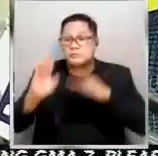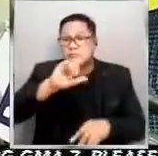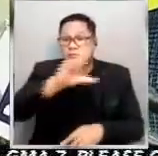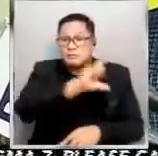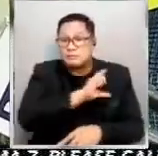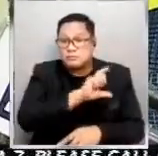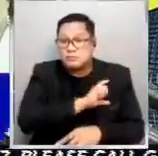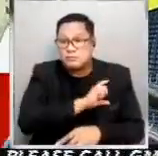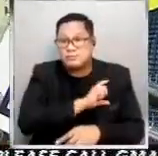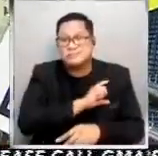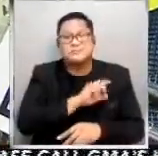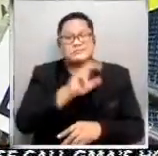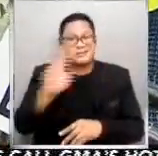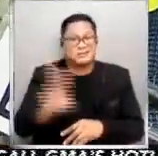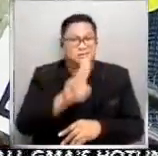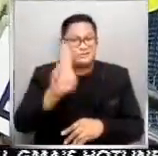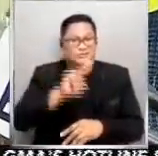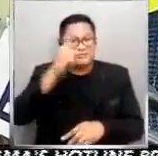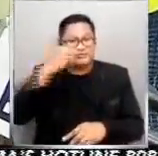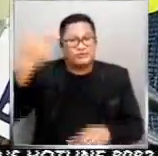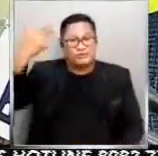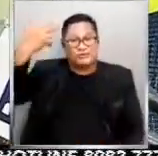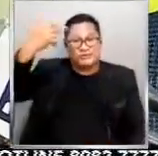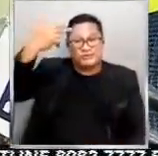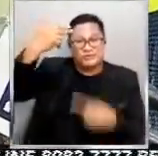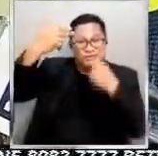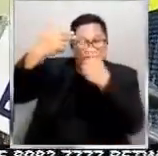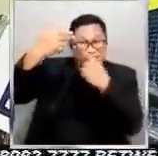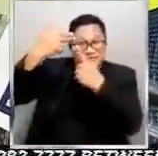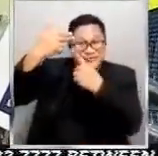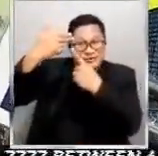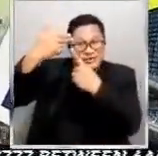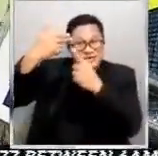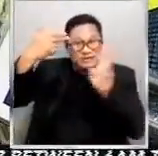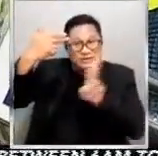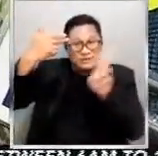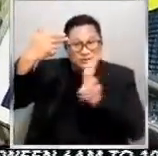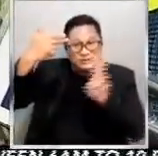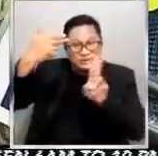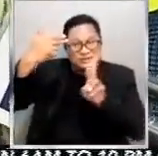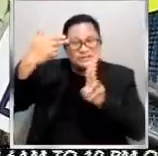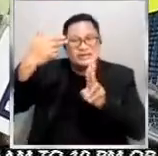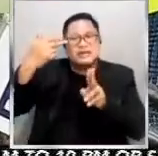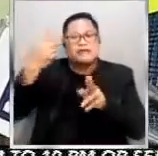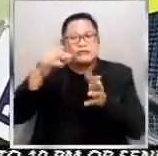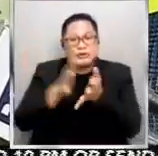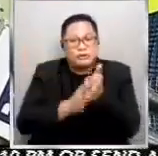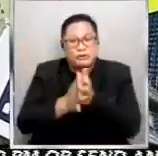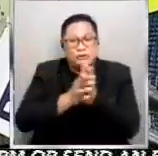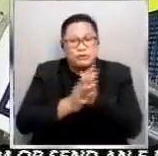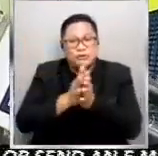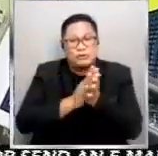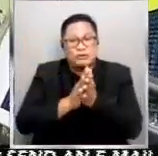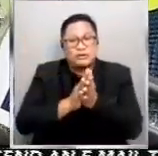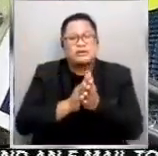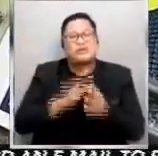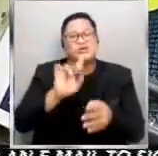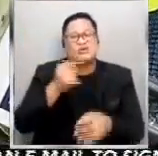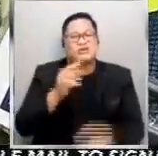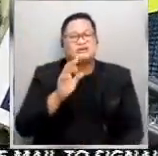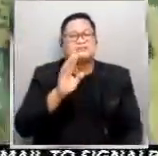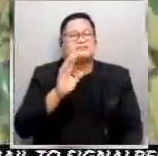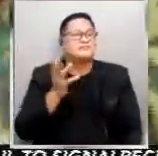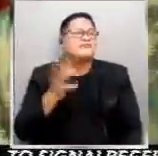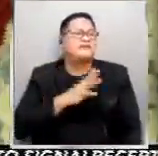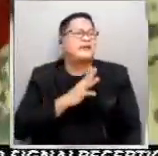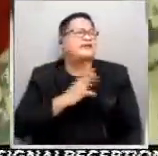nila ng temperature gun at ng disinfectant nila parang compliance lamang, nakatago